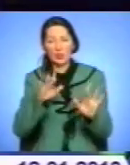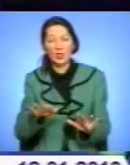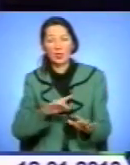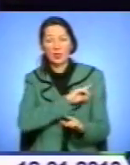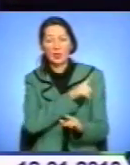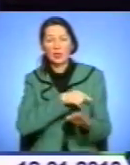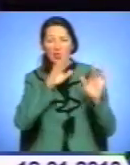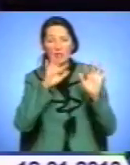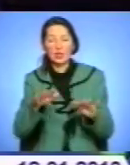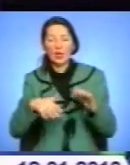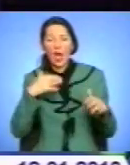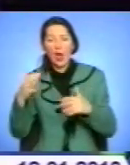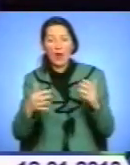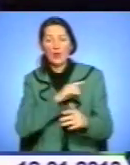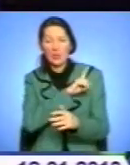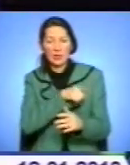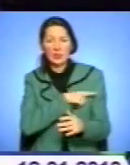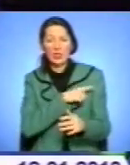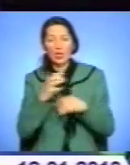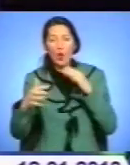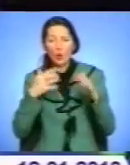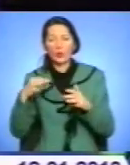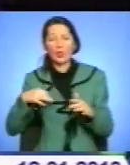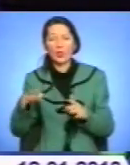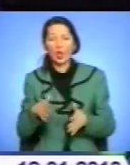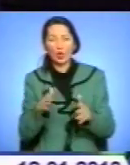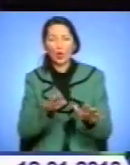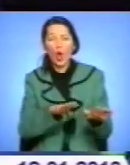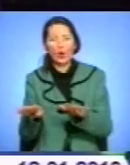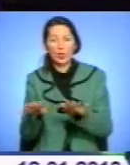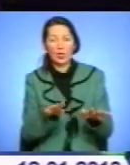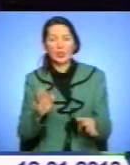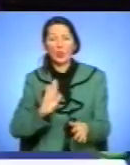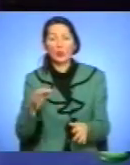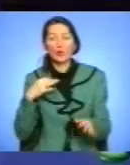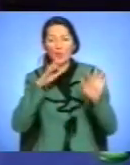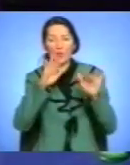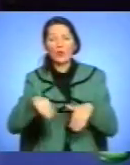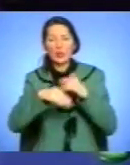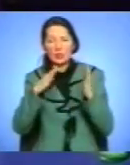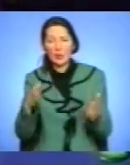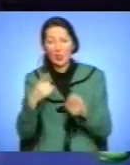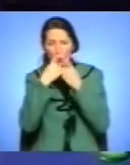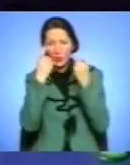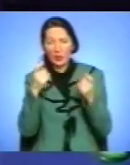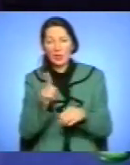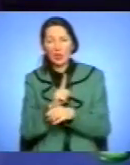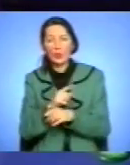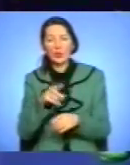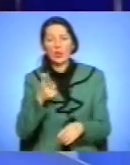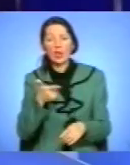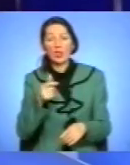північно-східний, поривчастий, хуртовини на дорогах ожеледиться. Утворюватимуться снігові замети, повідомляє Тернопільський